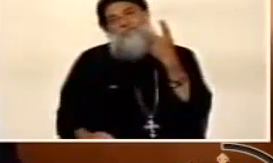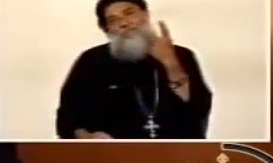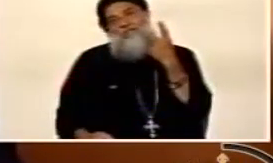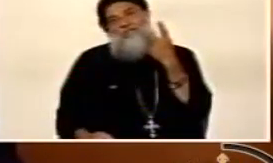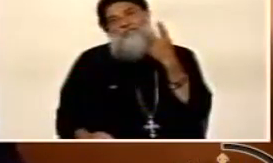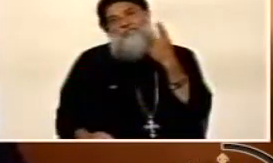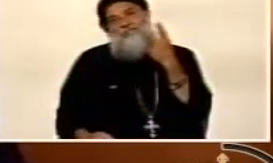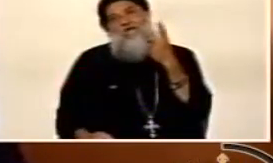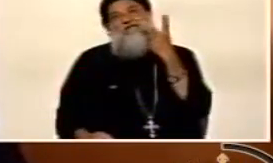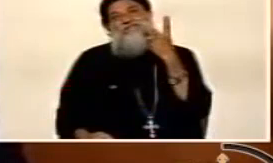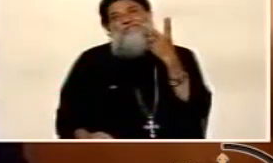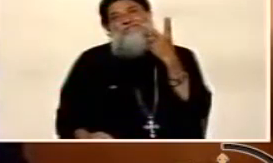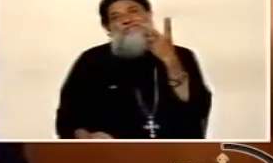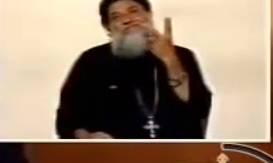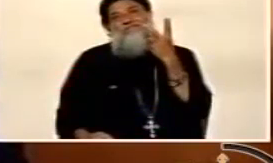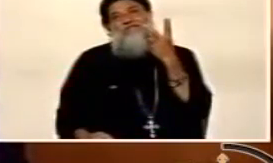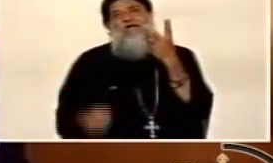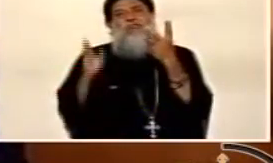وعايز